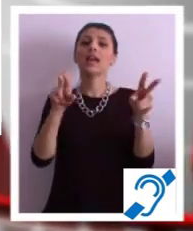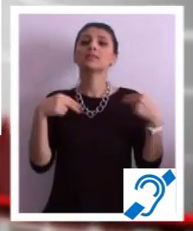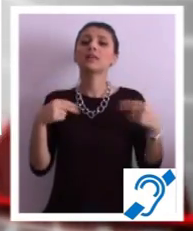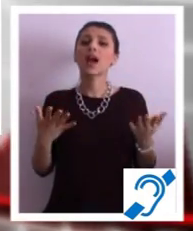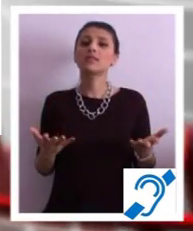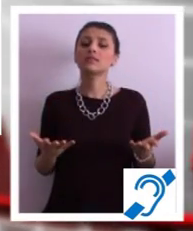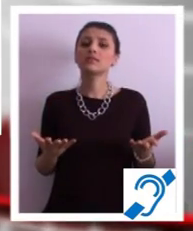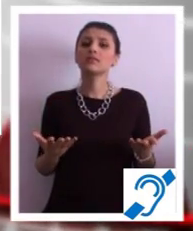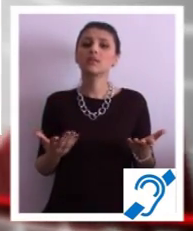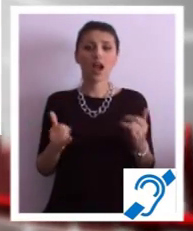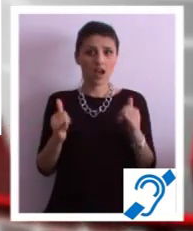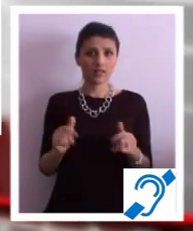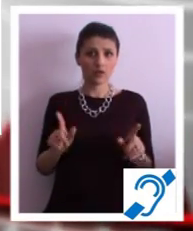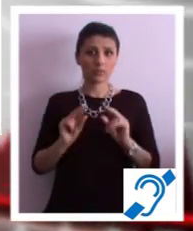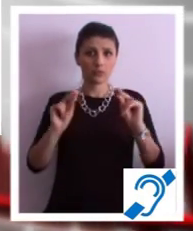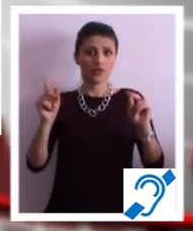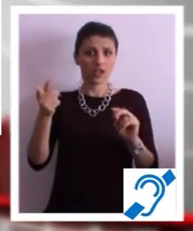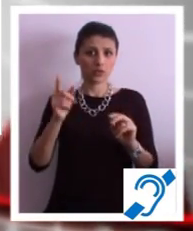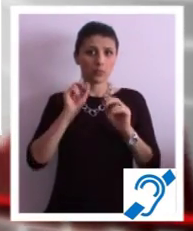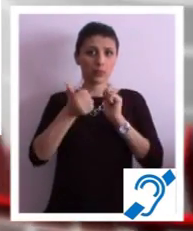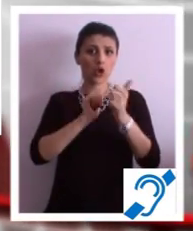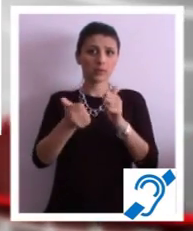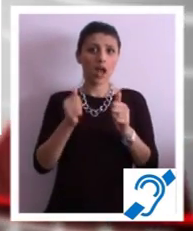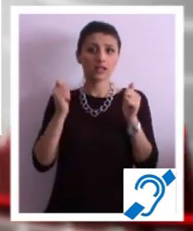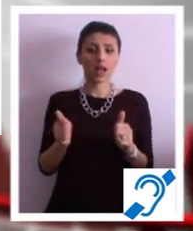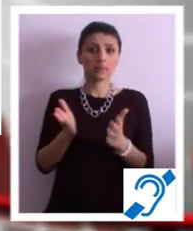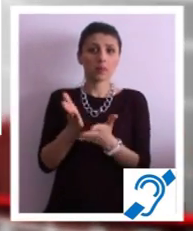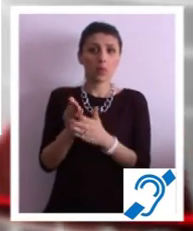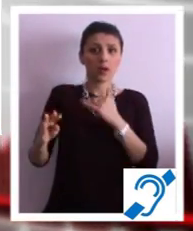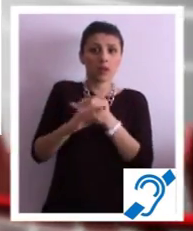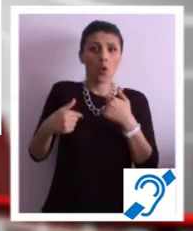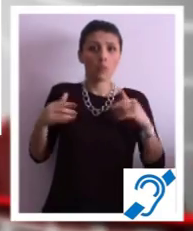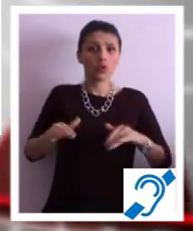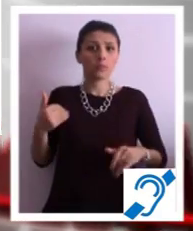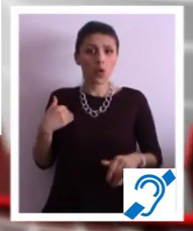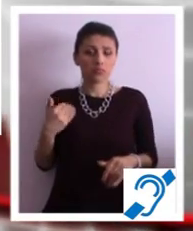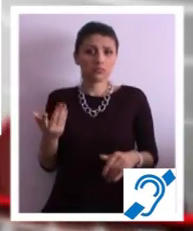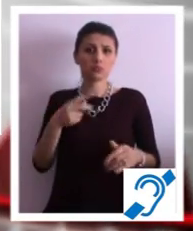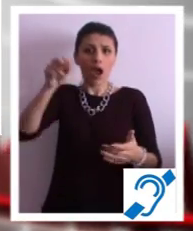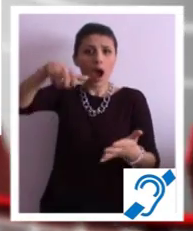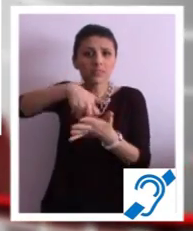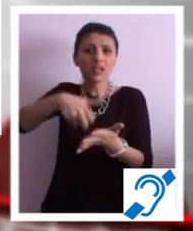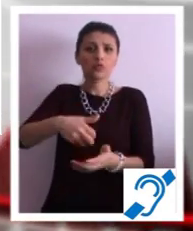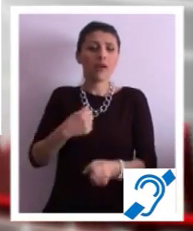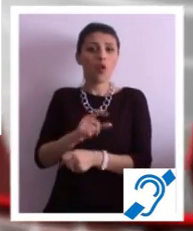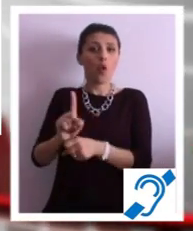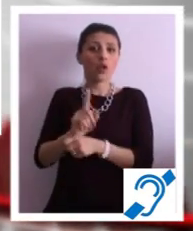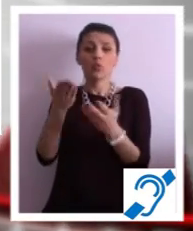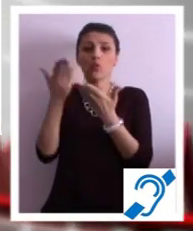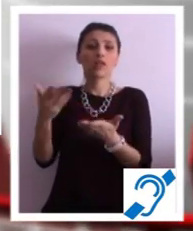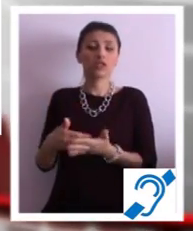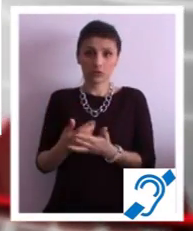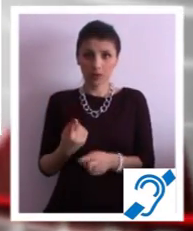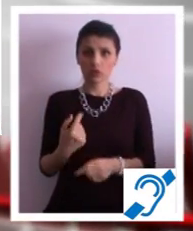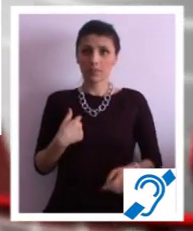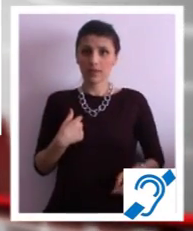explicații. Deci astăzi a fost profesorul Luca, a stat în preajma copilului meu. Mi-l puneți absent, mi-l trimiteți acasă, nu mai fac ore cu el.